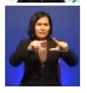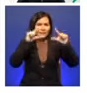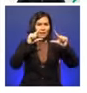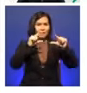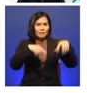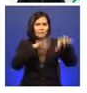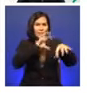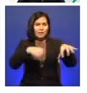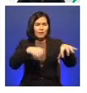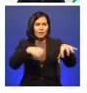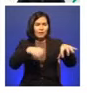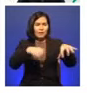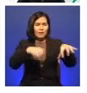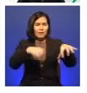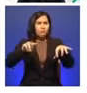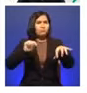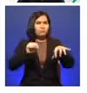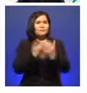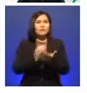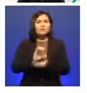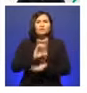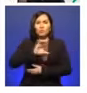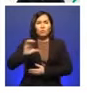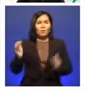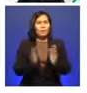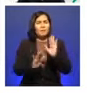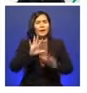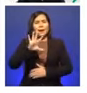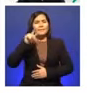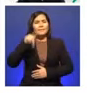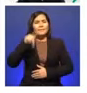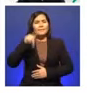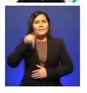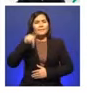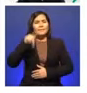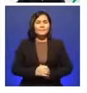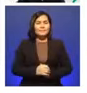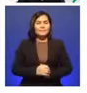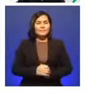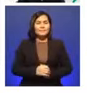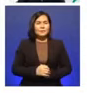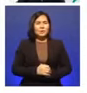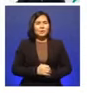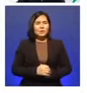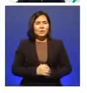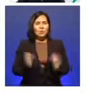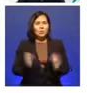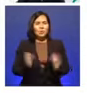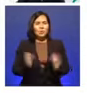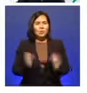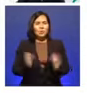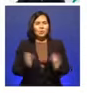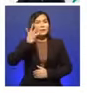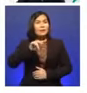แห่งนะครับซึ่งได้งบประมาณมากกว่า 5,000 ล้านนะฮะ6แห่งนะครับรวมแล้ว 34,000 ล้านซึ่งมากกว่ามหาวิทยา